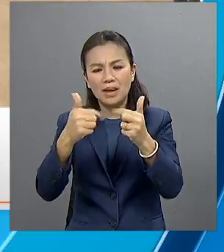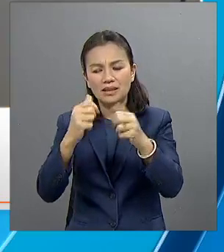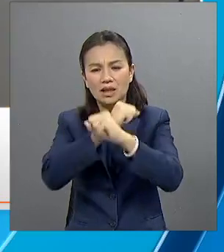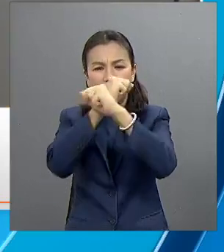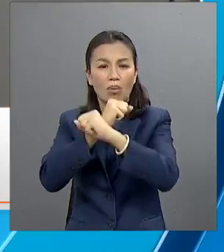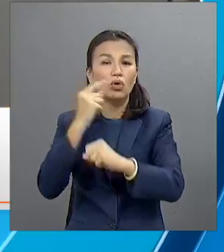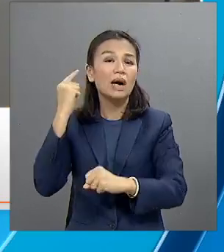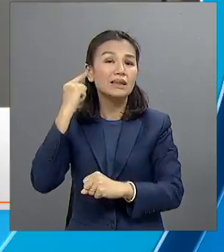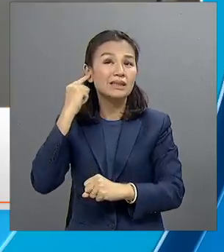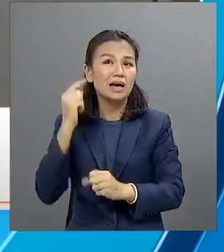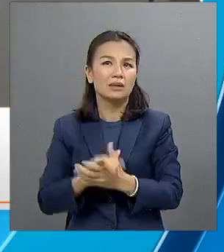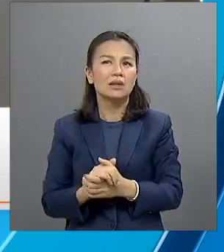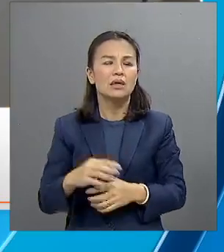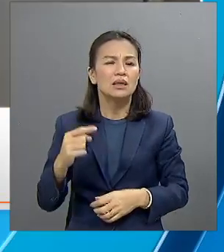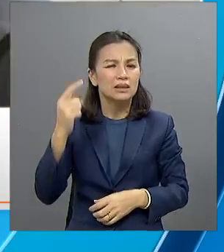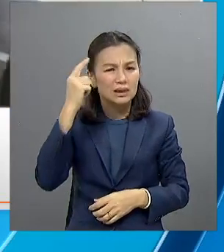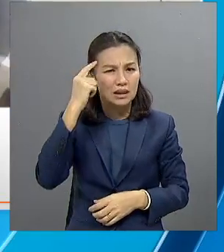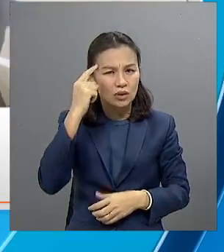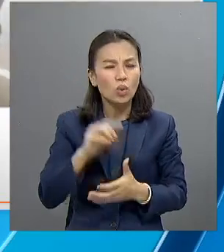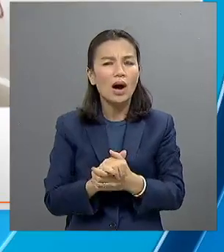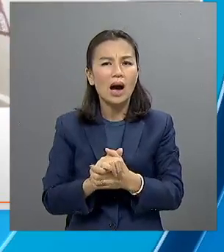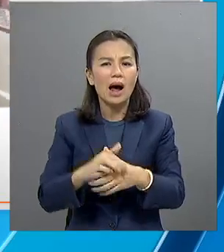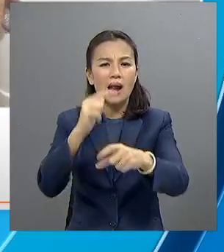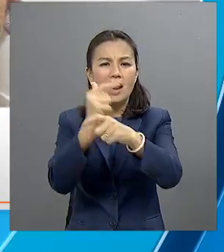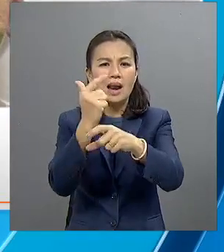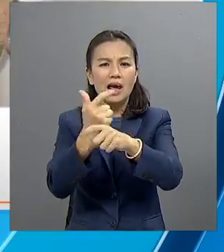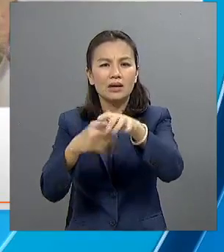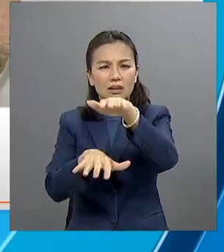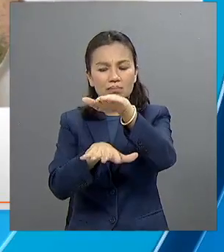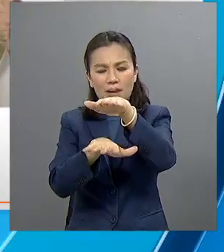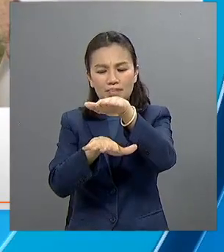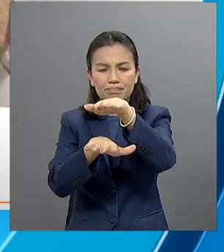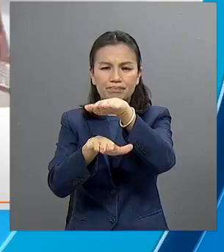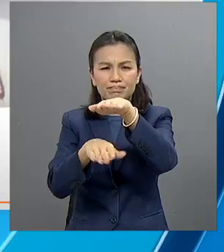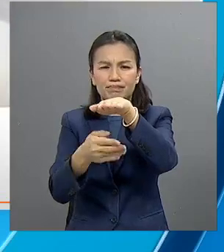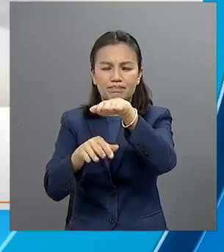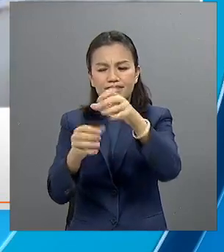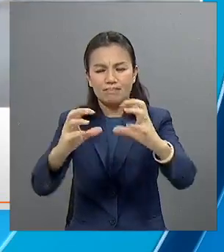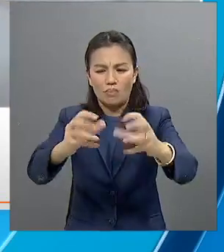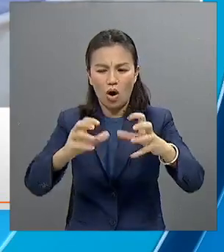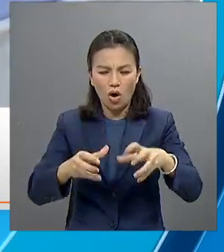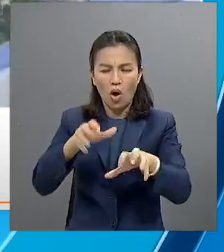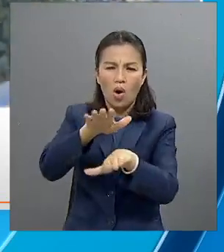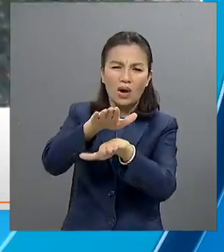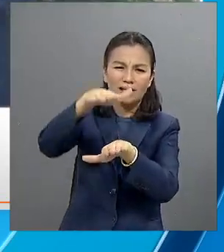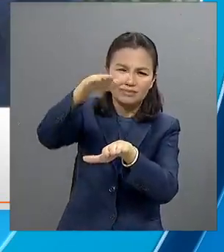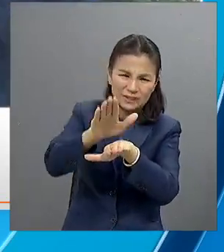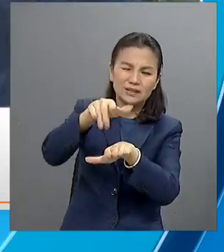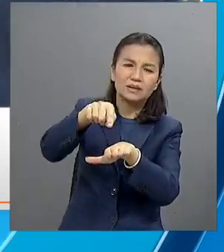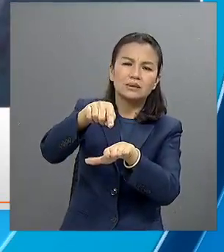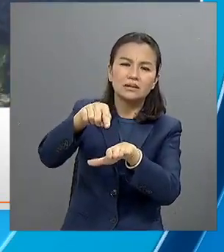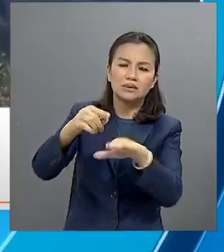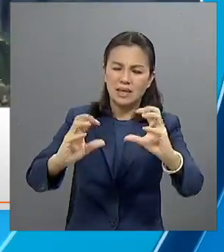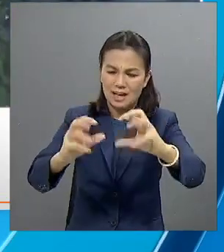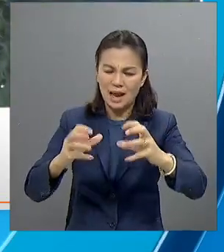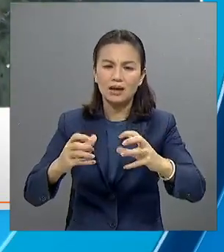น่าจะเกิดจากการกระทบของเหล็กอย่างที่ว่าเนี่ยนะครับนะครับในเรื่องเสียงนะครับที่เรื่องของฝุ่นเนี่ยโดย